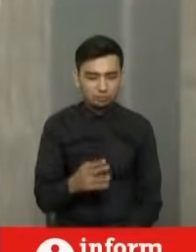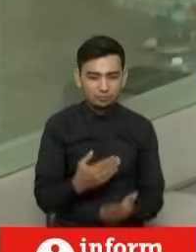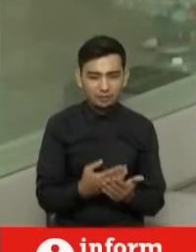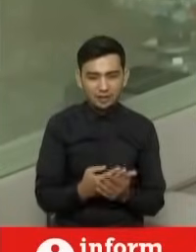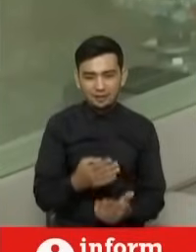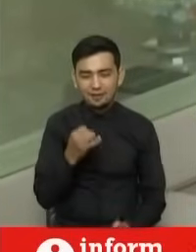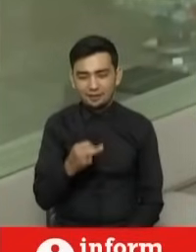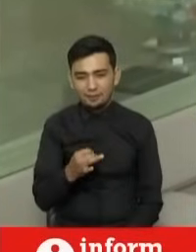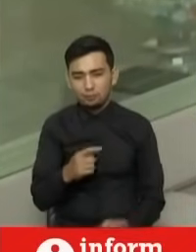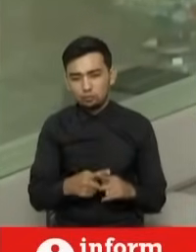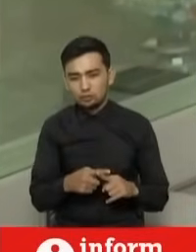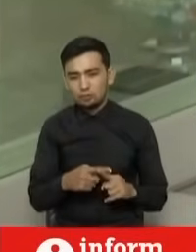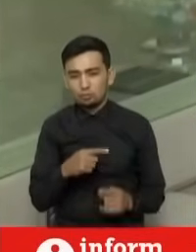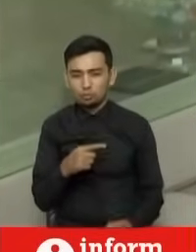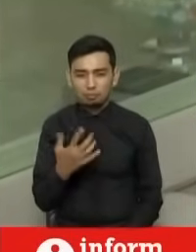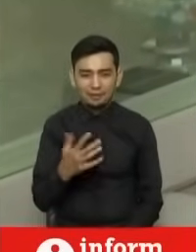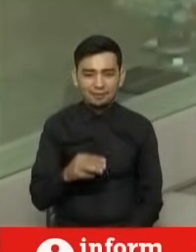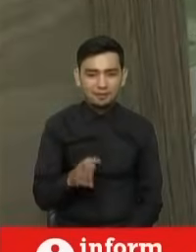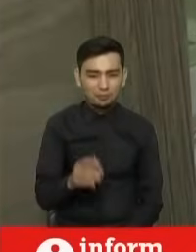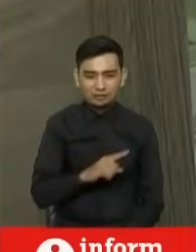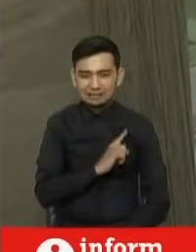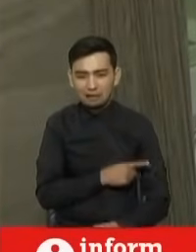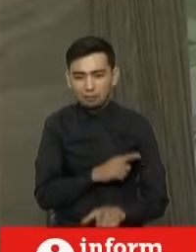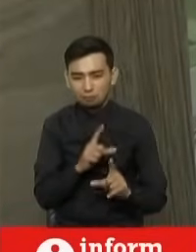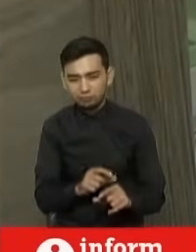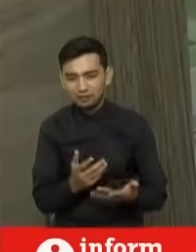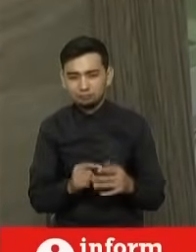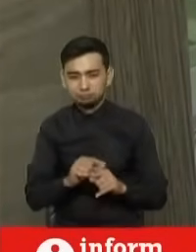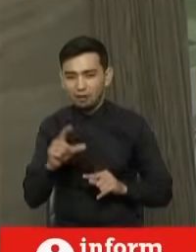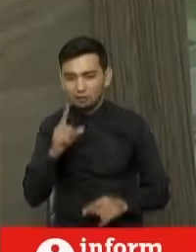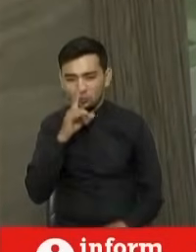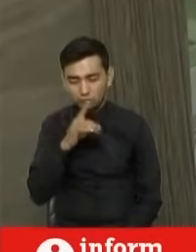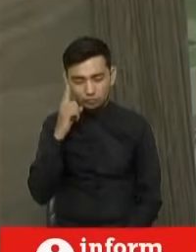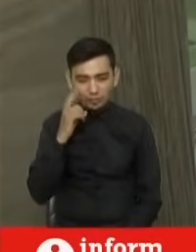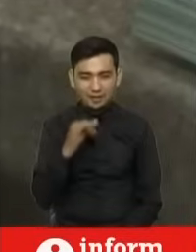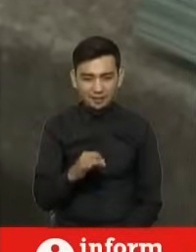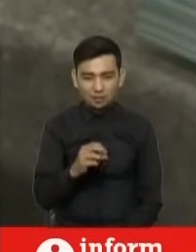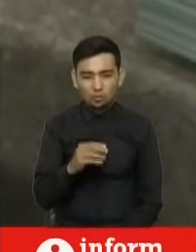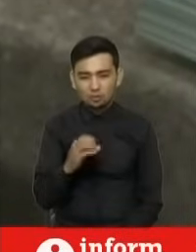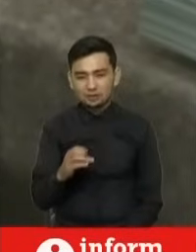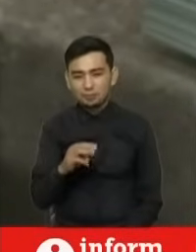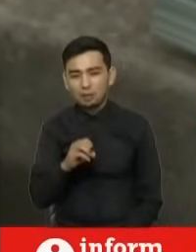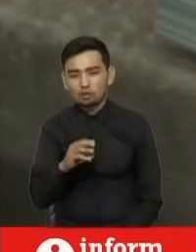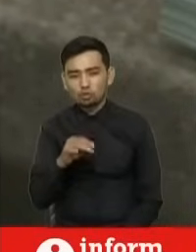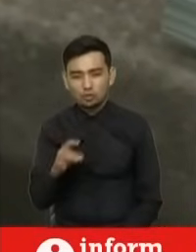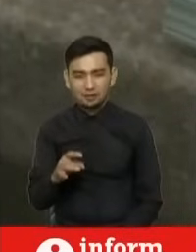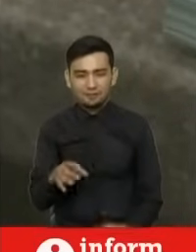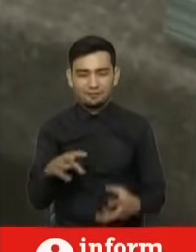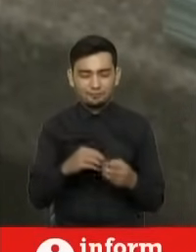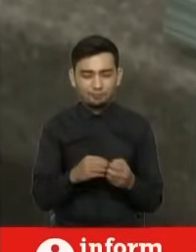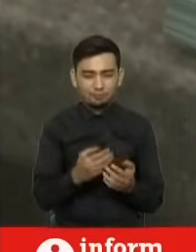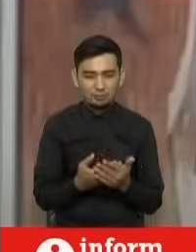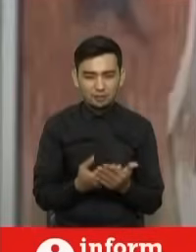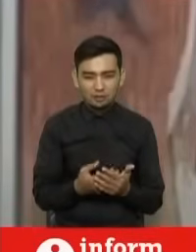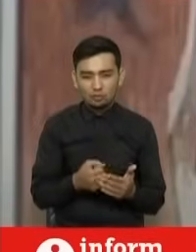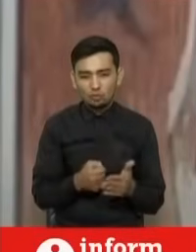тенге. Сильных колебаний не должно быть, прогнозируют эксперты. Исключение форс-мажорной ситуации, которых в принципе не ожидается, как минимум